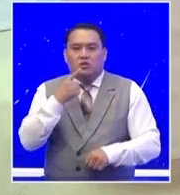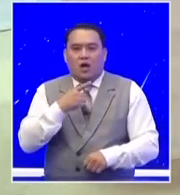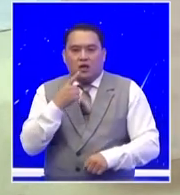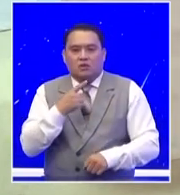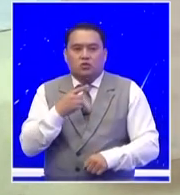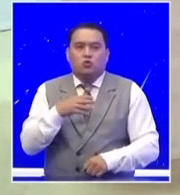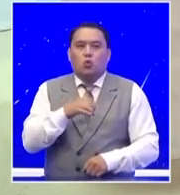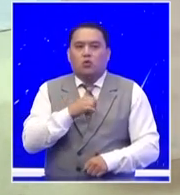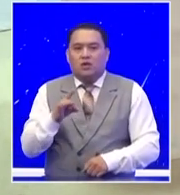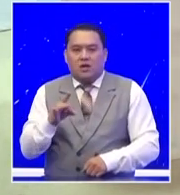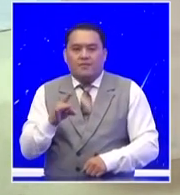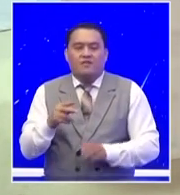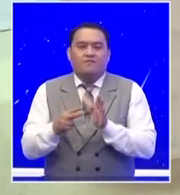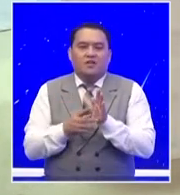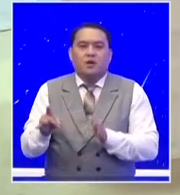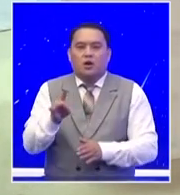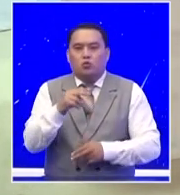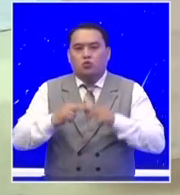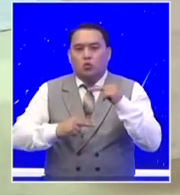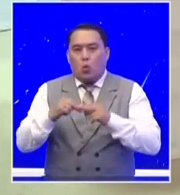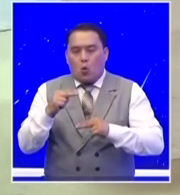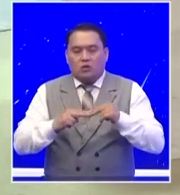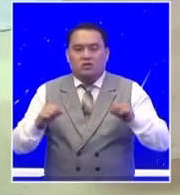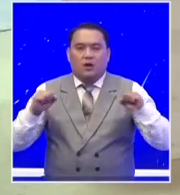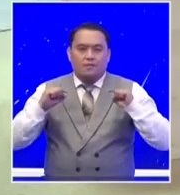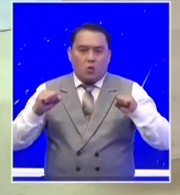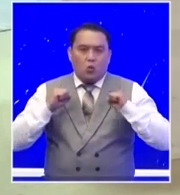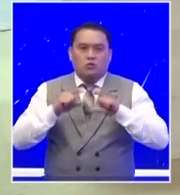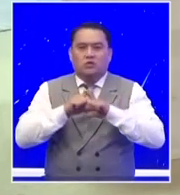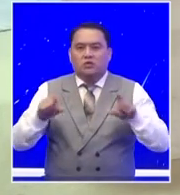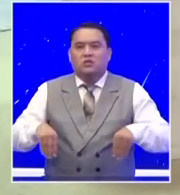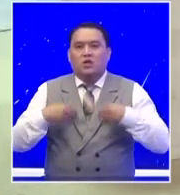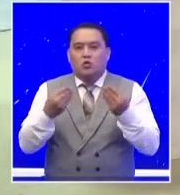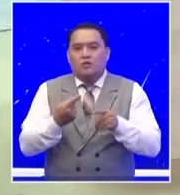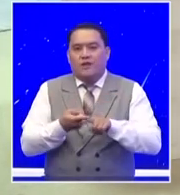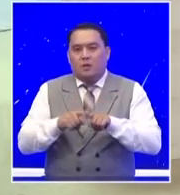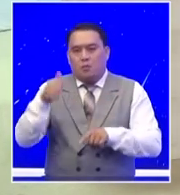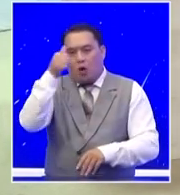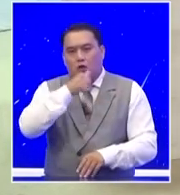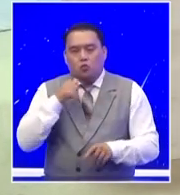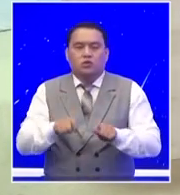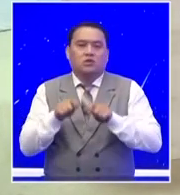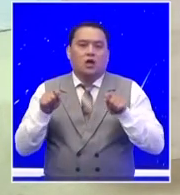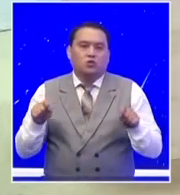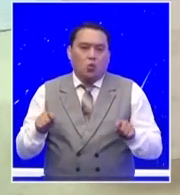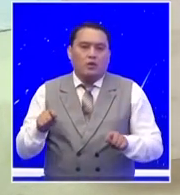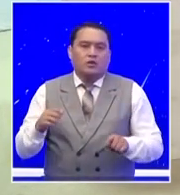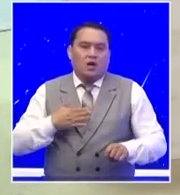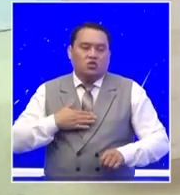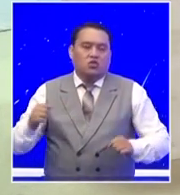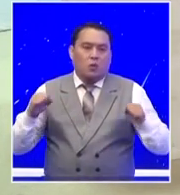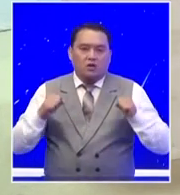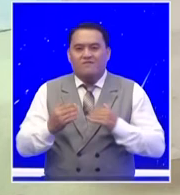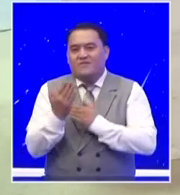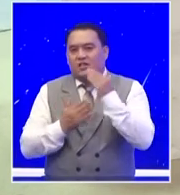спорткомплекс Ушконер. Также в 8 районах области строятся ФОКи. 7 из них в эксплуатацию сдадут в этом году. За счет созданных условий наши спортсмены показывают